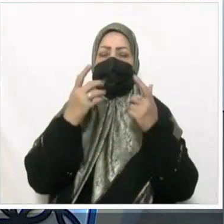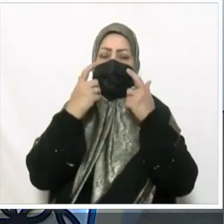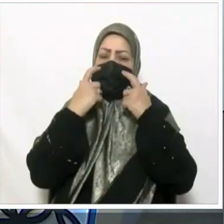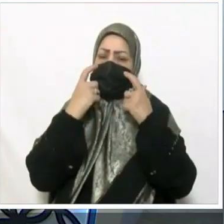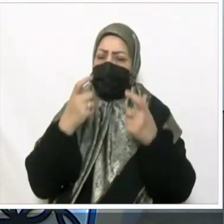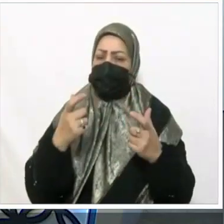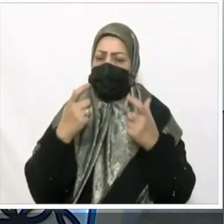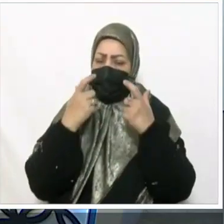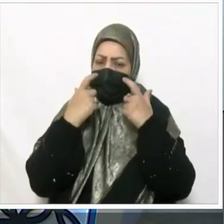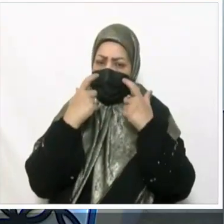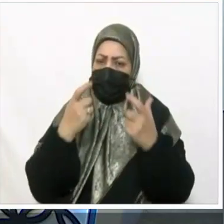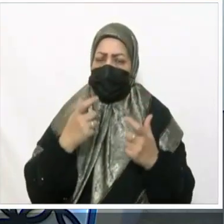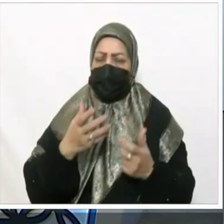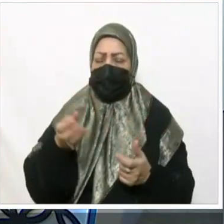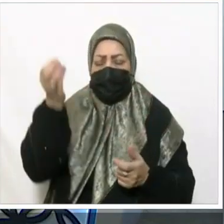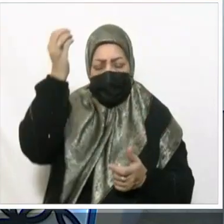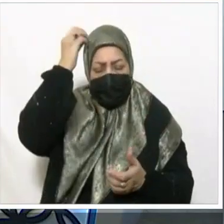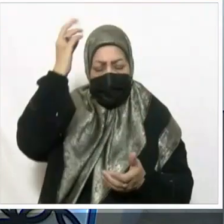قطع الاتصال.